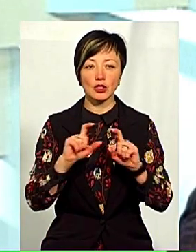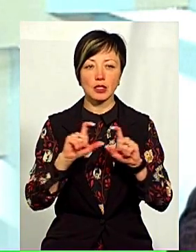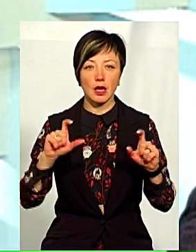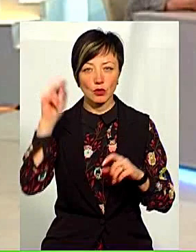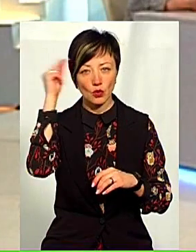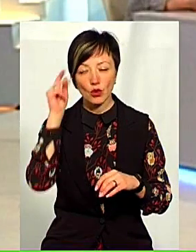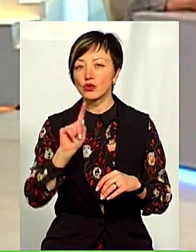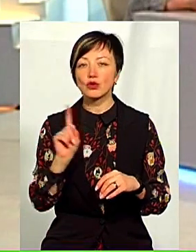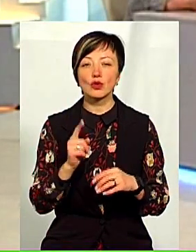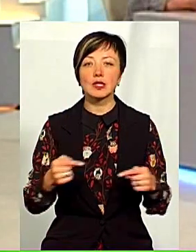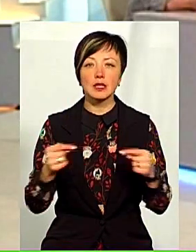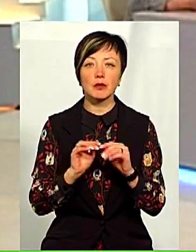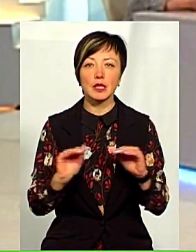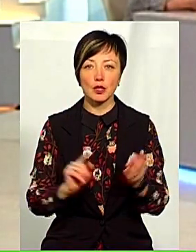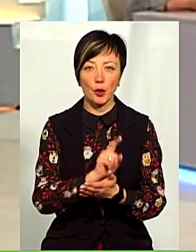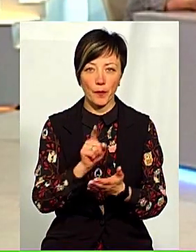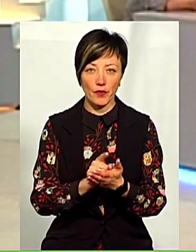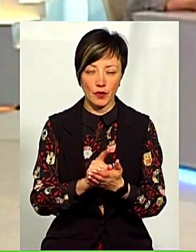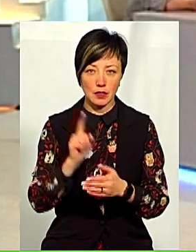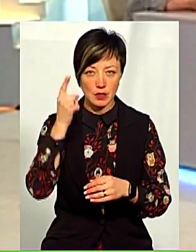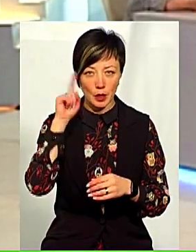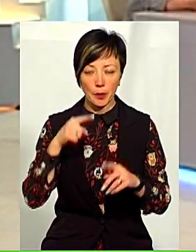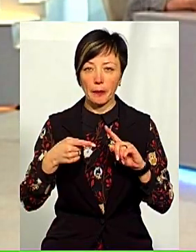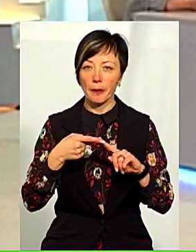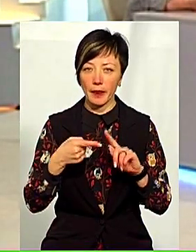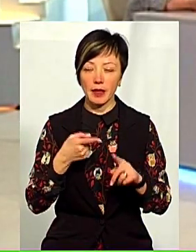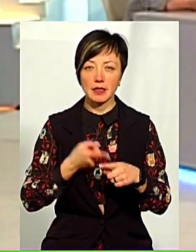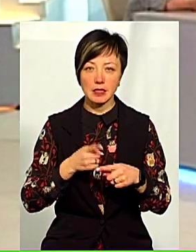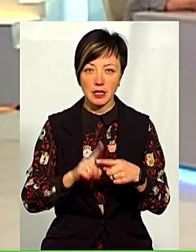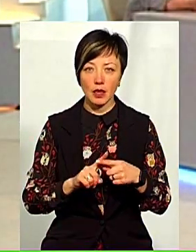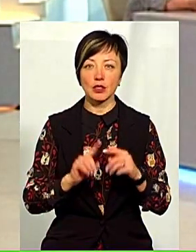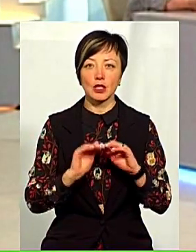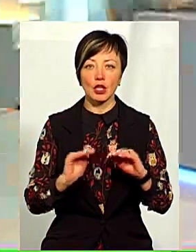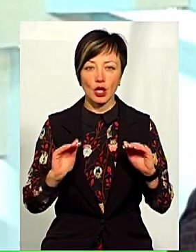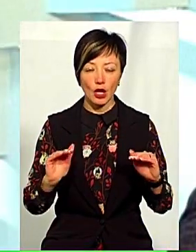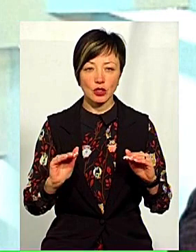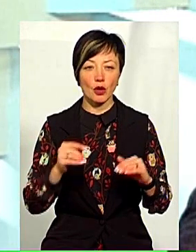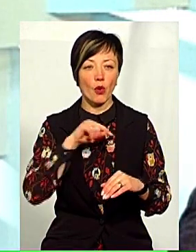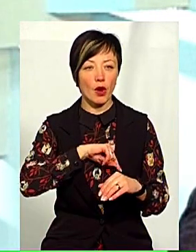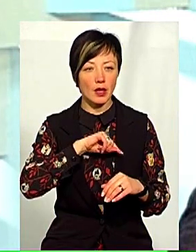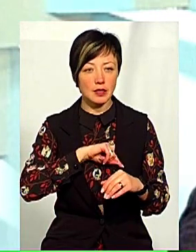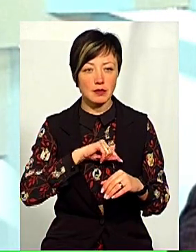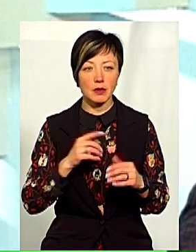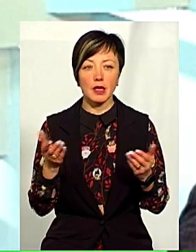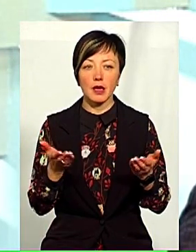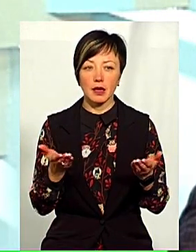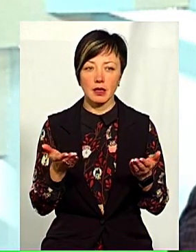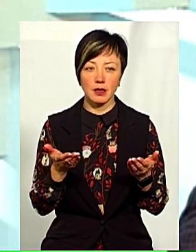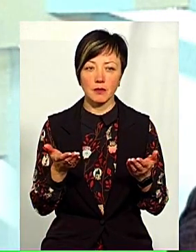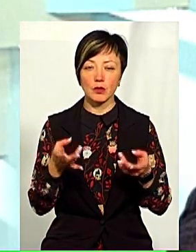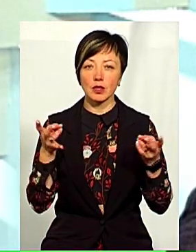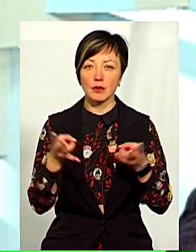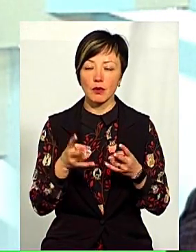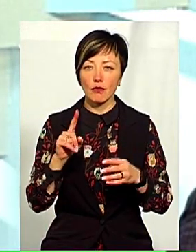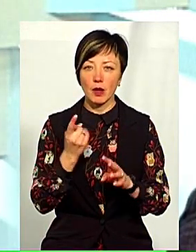заклади? Так, що саме діти повинні? Перше, це, звичайно, те, що це дитячий організм, якого